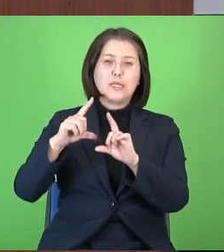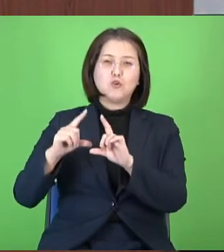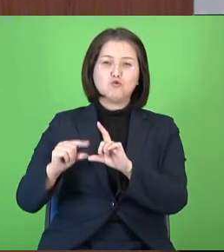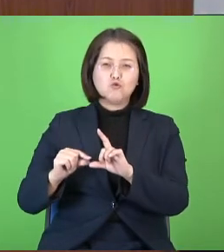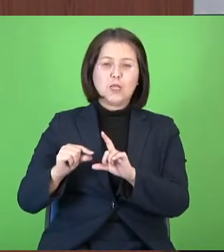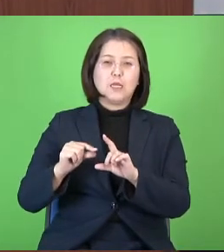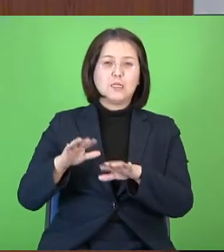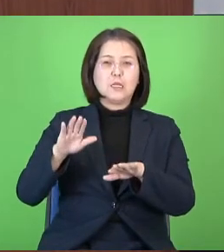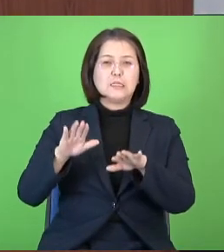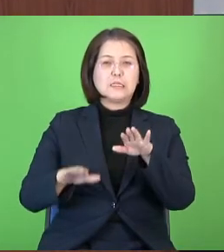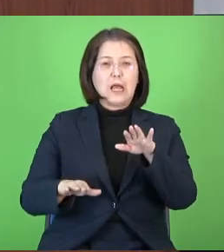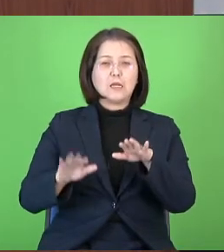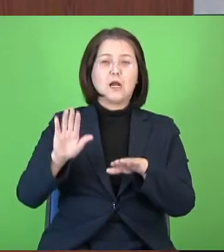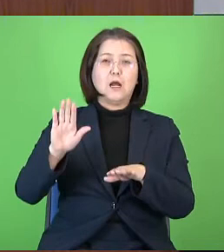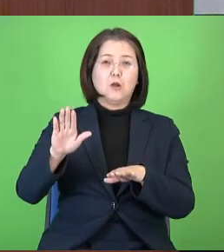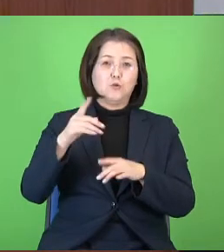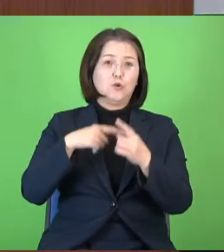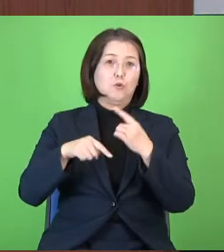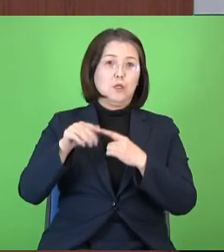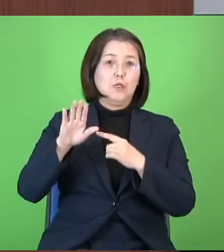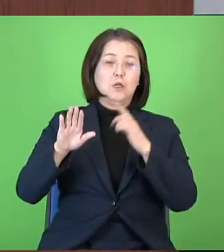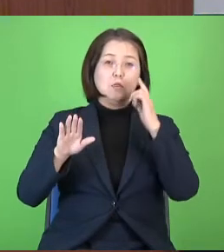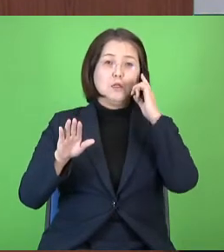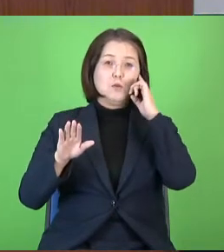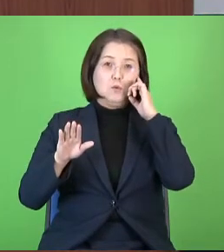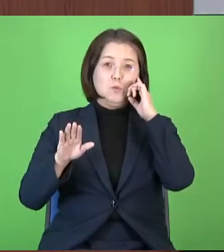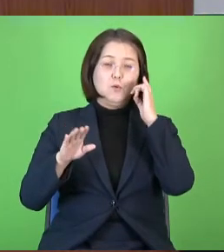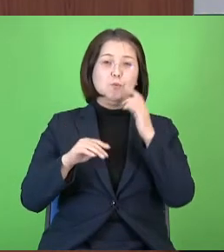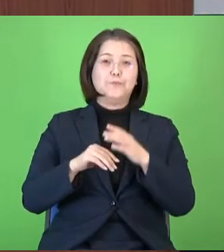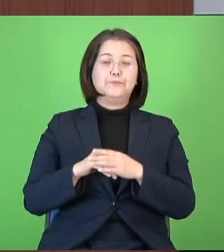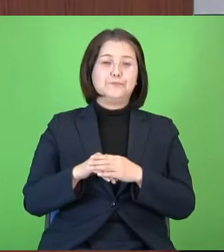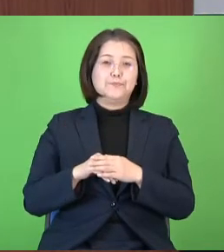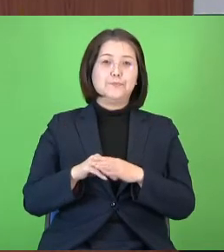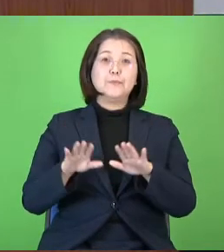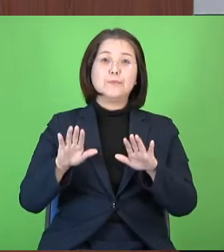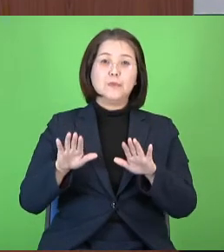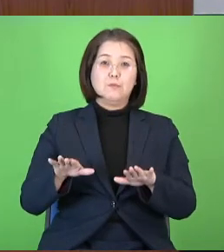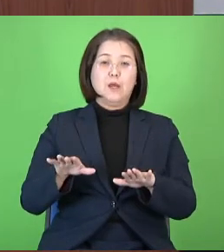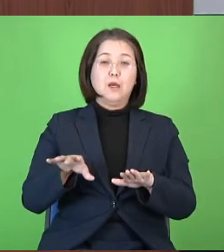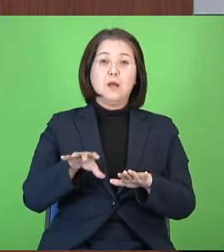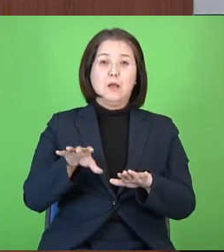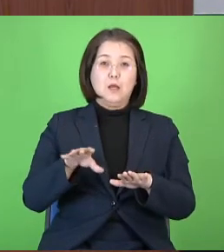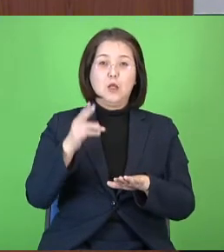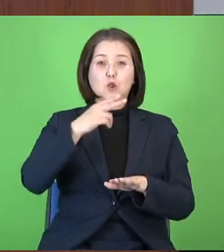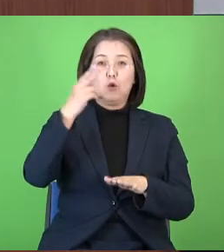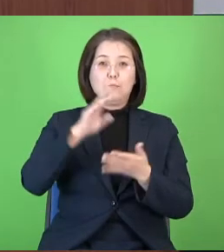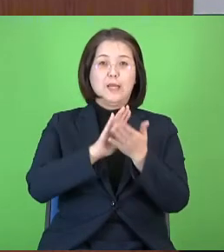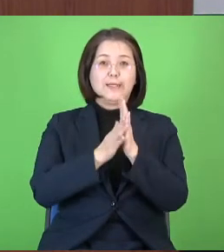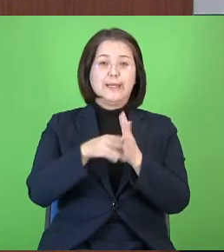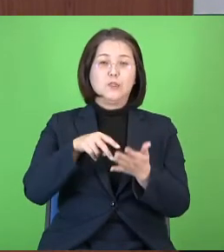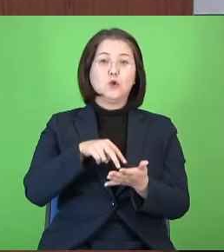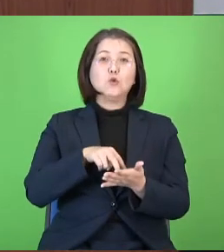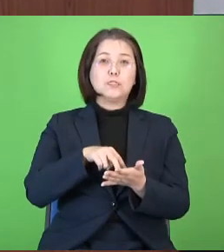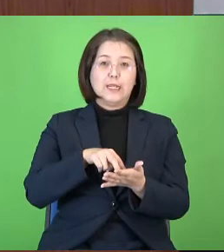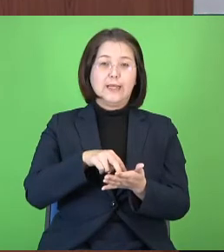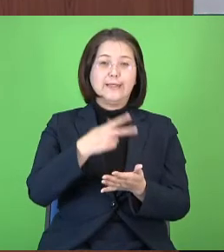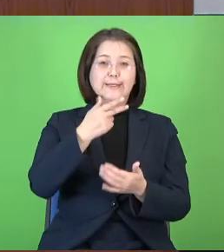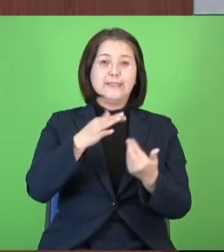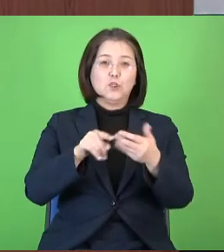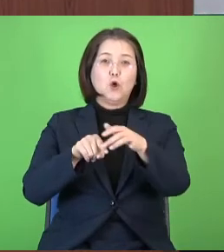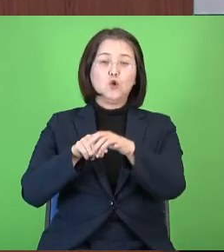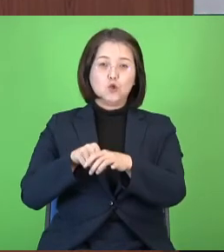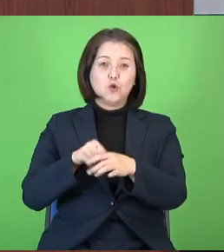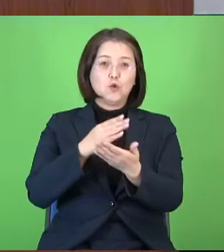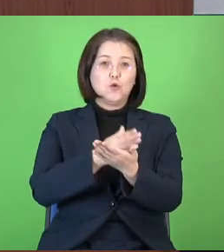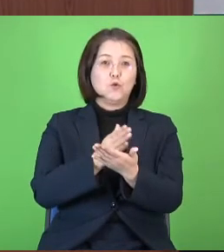当然富山新聞でます彼はですよろしくお願いしますあのワクチン接種なんですが若年層の接種率あの多いところと少ない